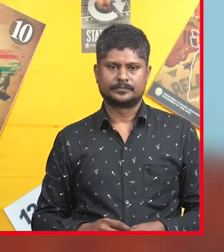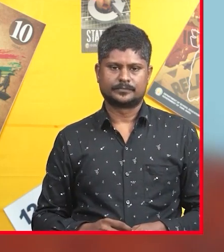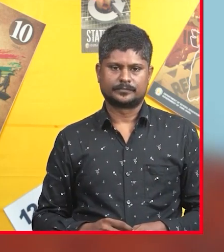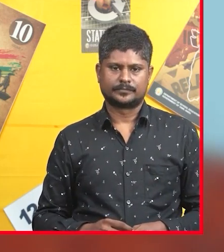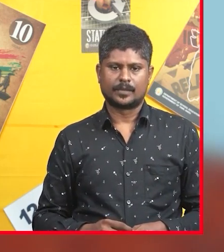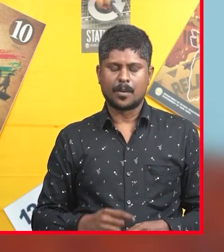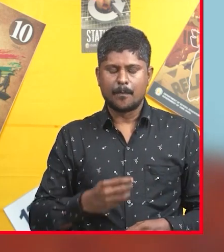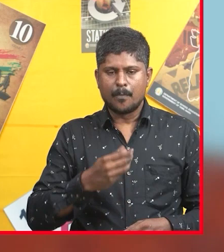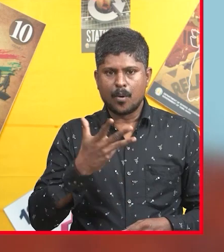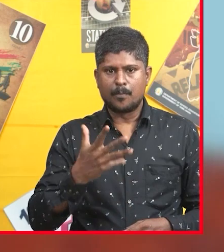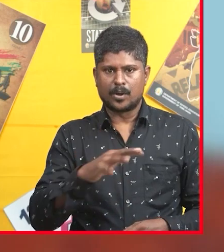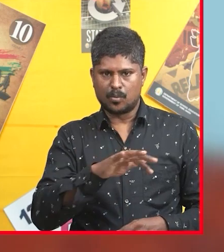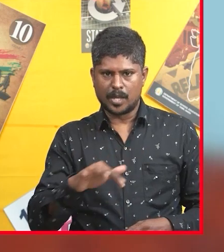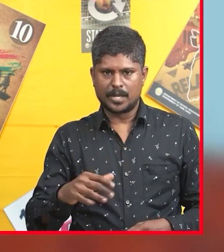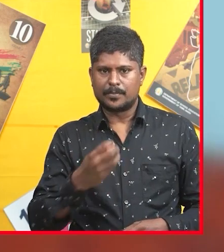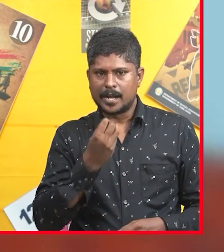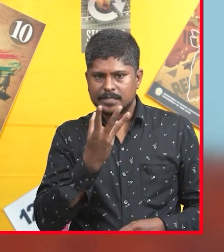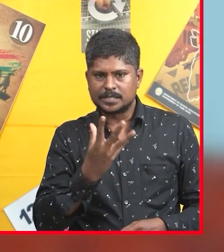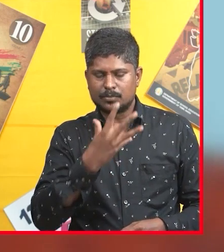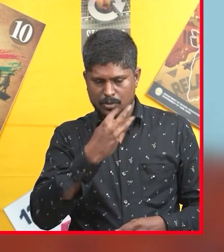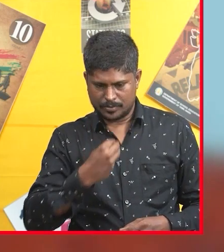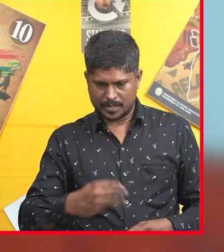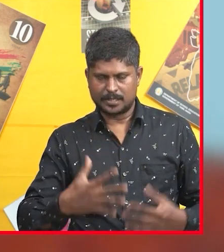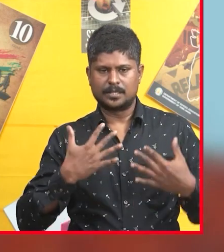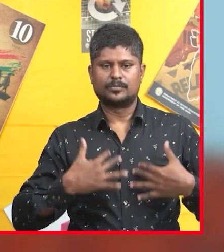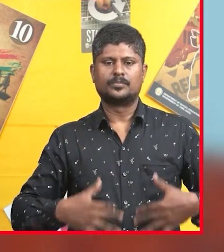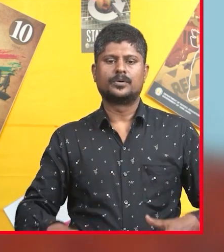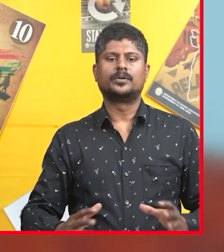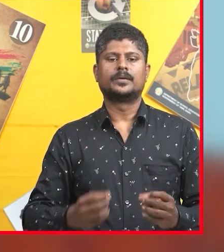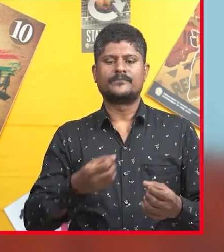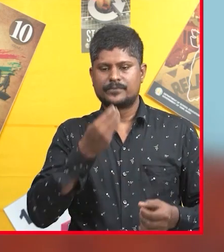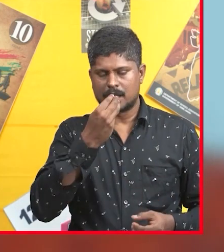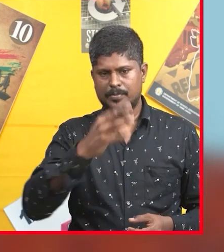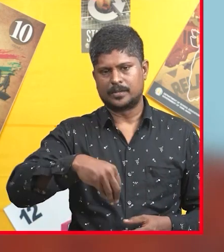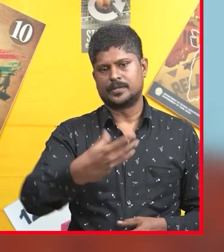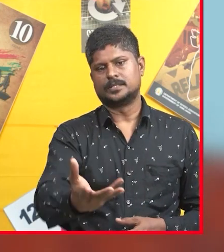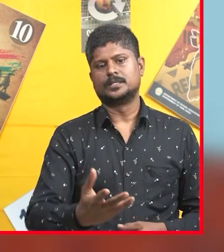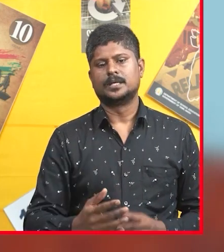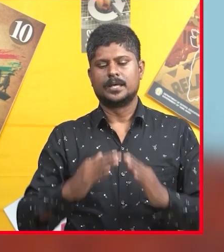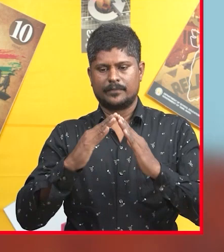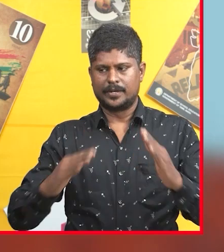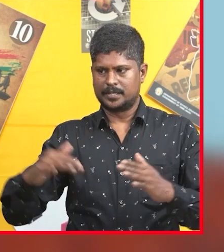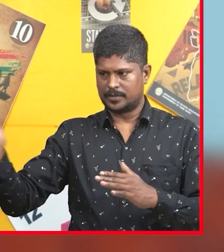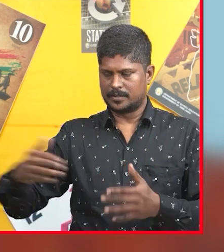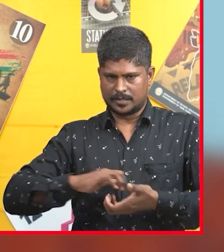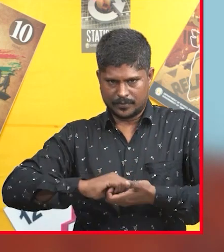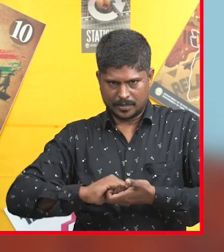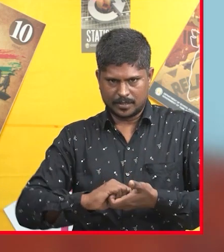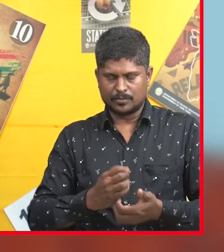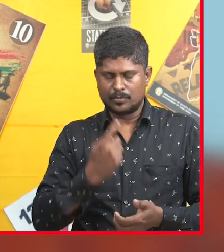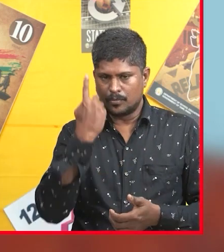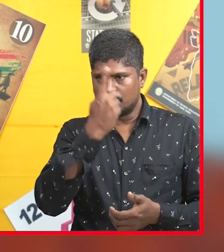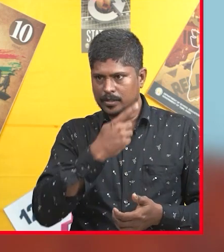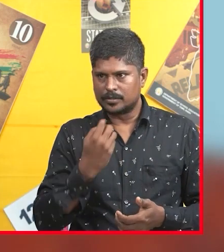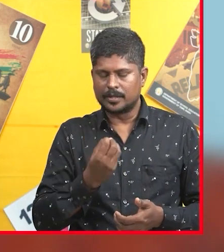சரிங்களா? மோப்ப குள்ளையும் அனிச்சம், முகந்திறந்து நோக்க குள்ளையும் விருந்து. வீட்டுக்கு வரக்கூடிய விருந்தினரை